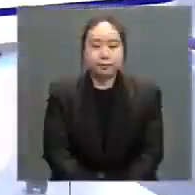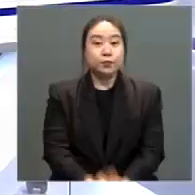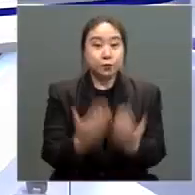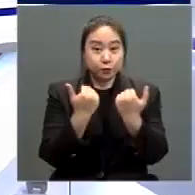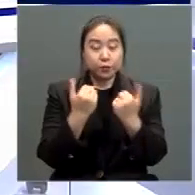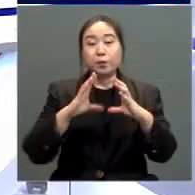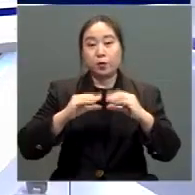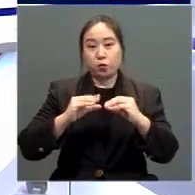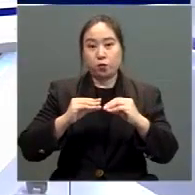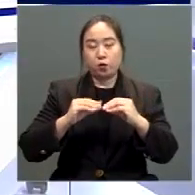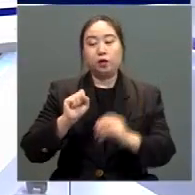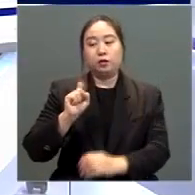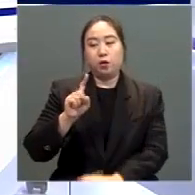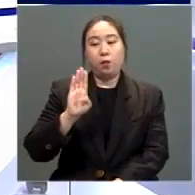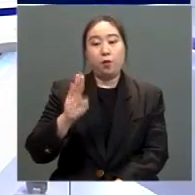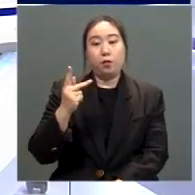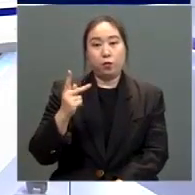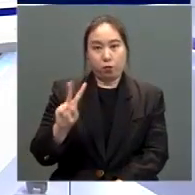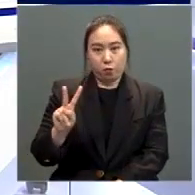ค่ะวันนี้มีการประชุม 2